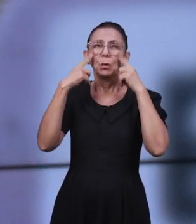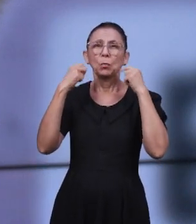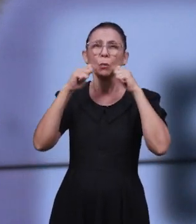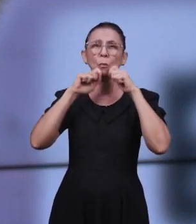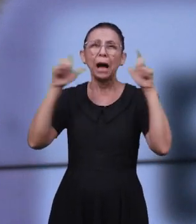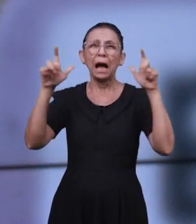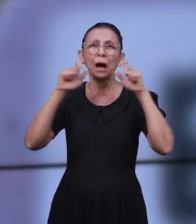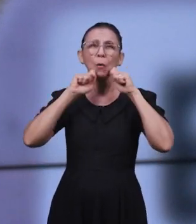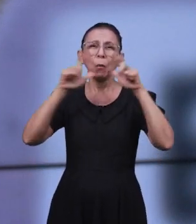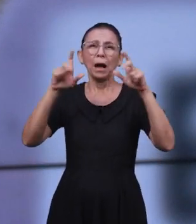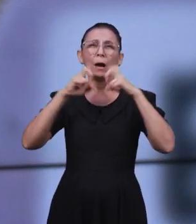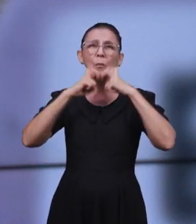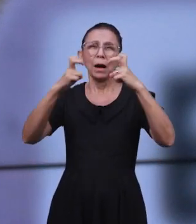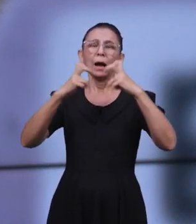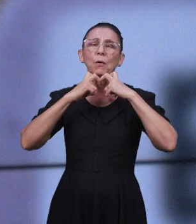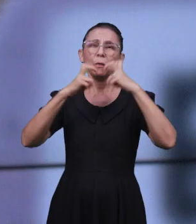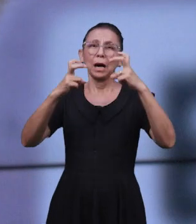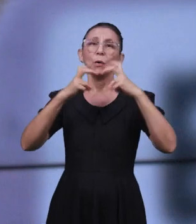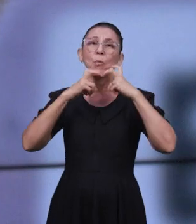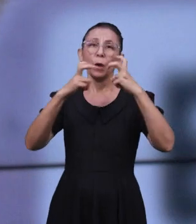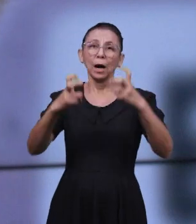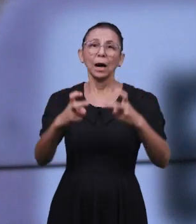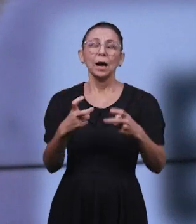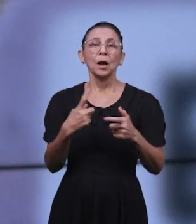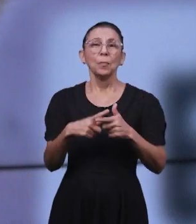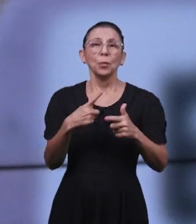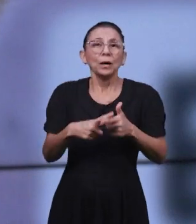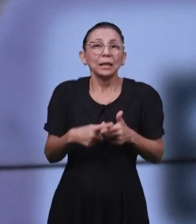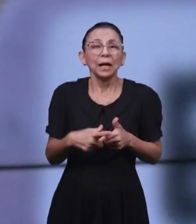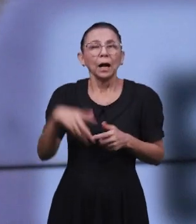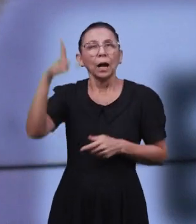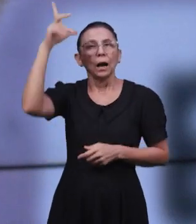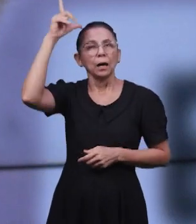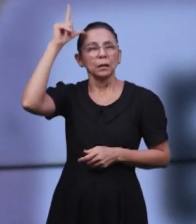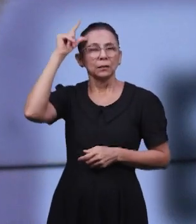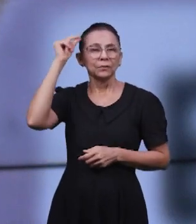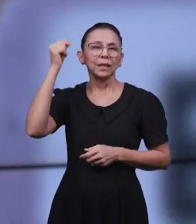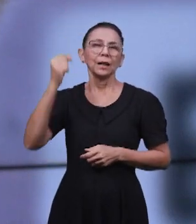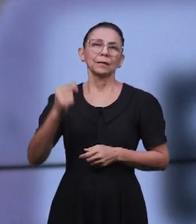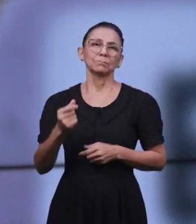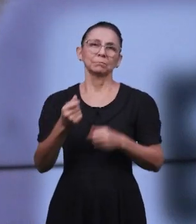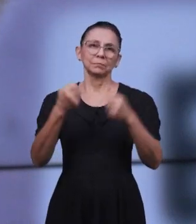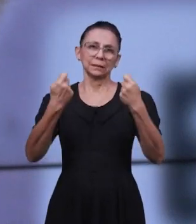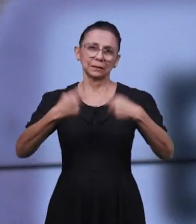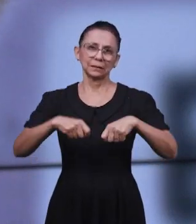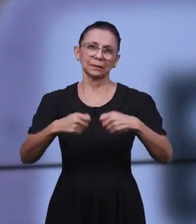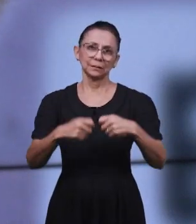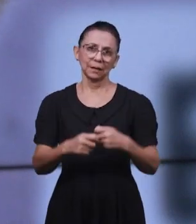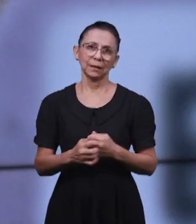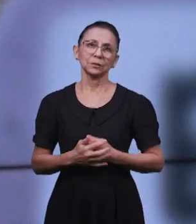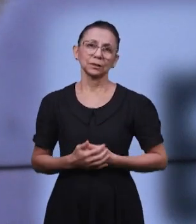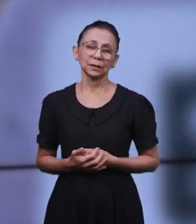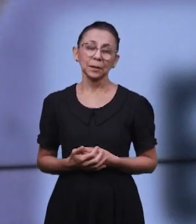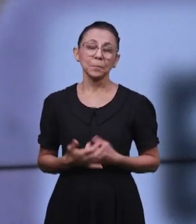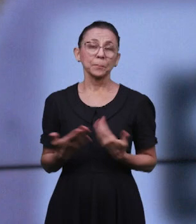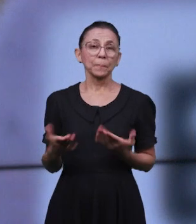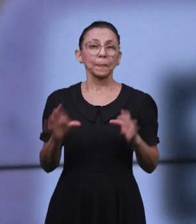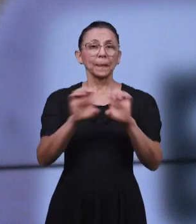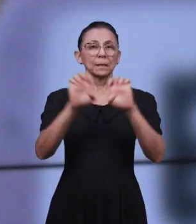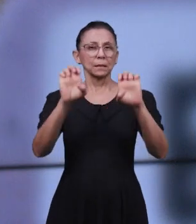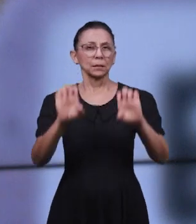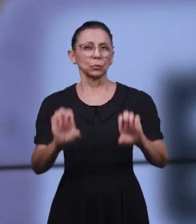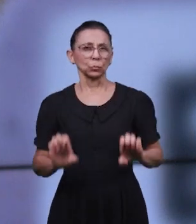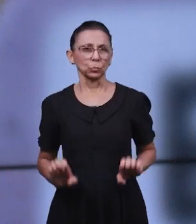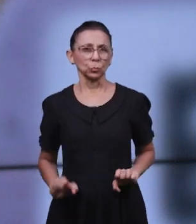donc sa couche doit changer, il pleure afin que ses désirs soient répondus. Dans cette structure